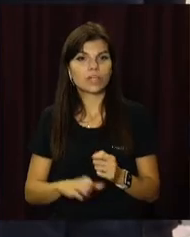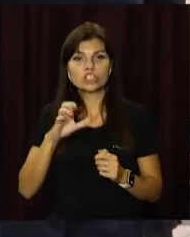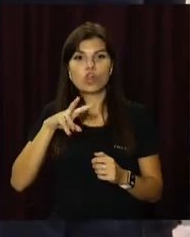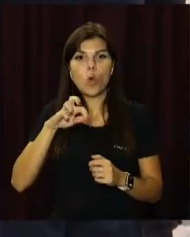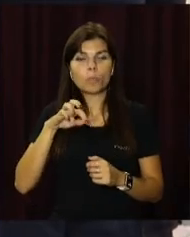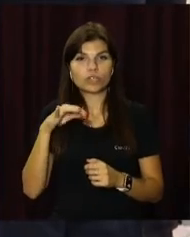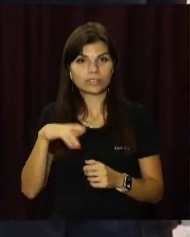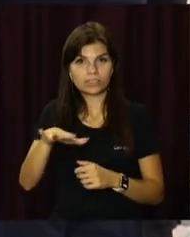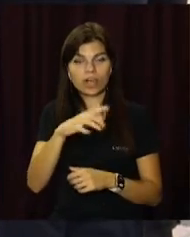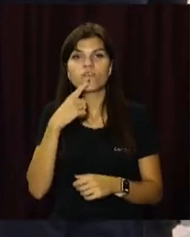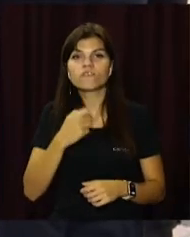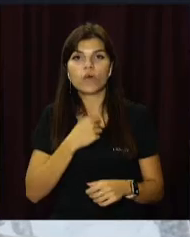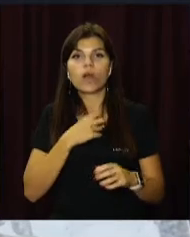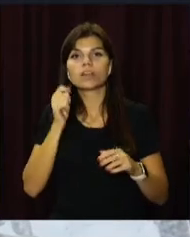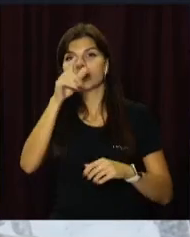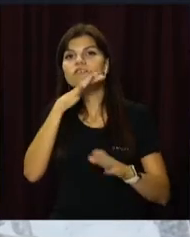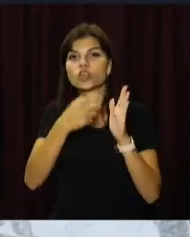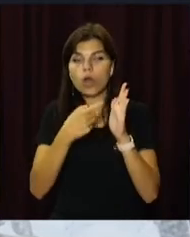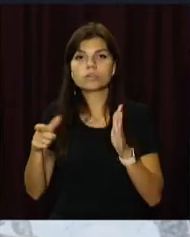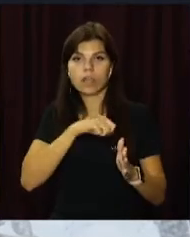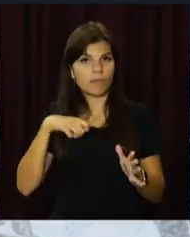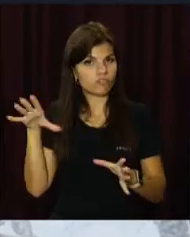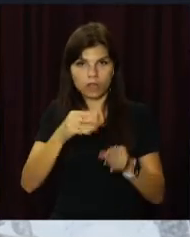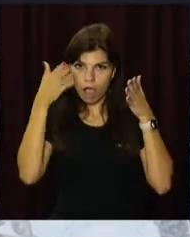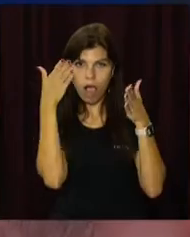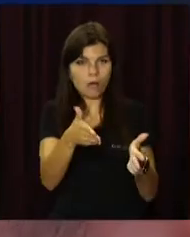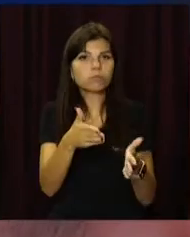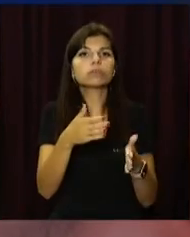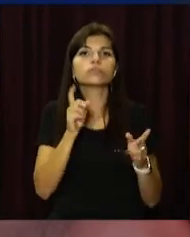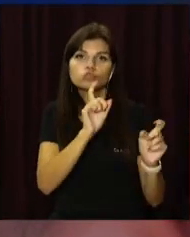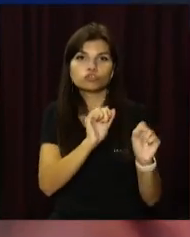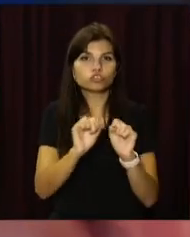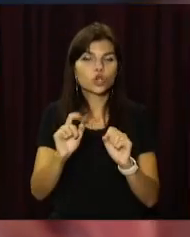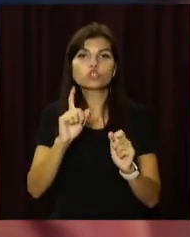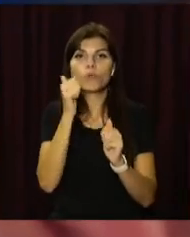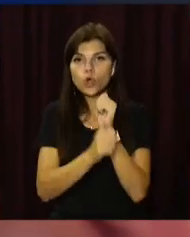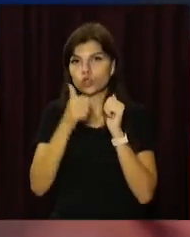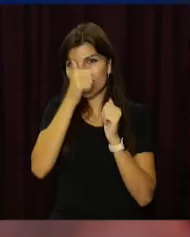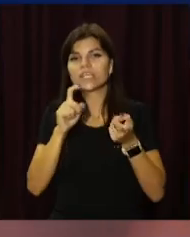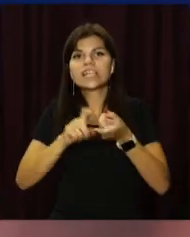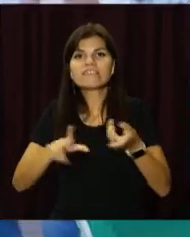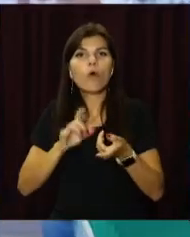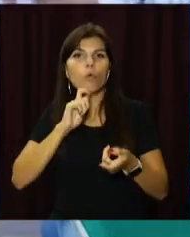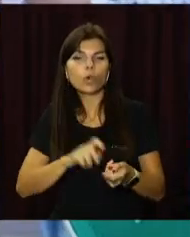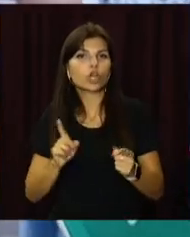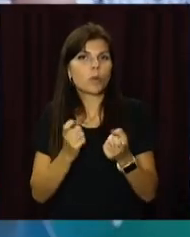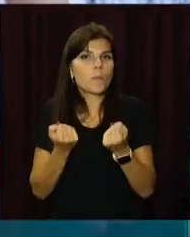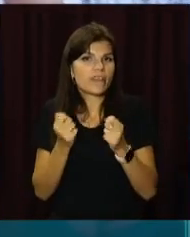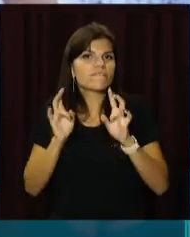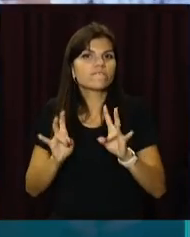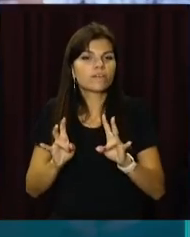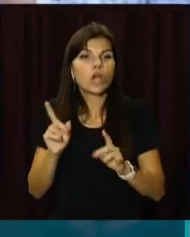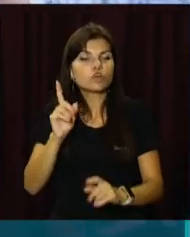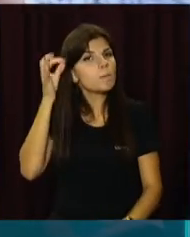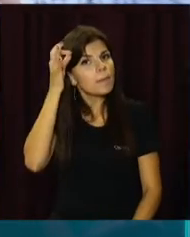Слобожанці з перших днів бойових дій на Сході добровільно йшли захищати державні кордони, щоб щороку святкувати незалежність України. Щоб пам'ятали